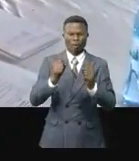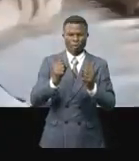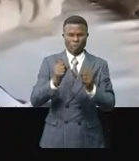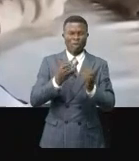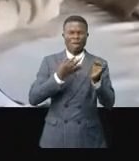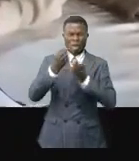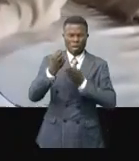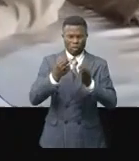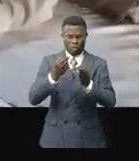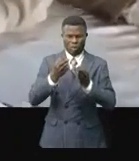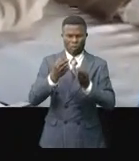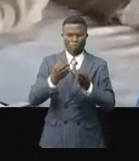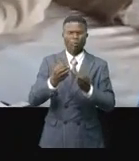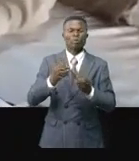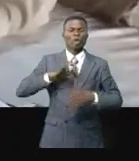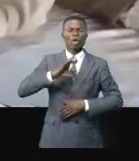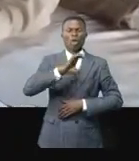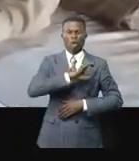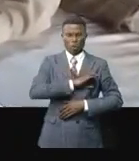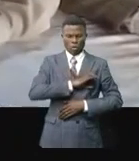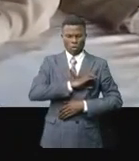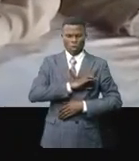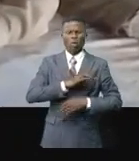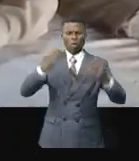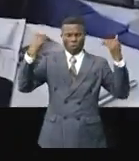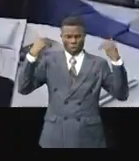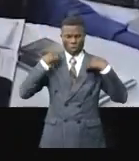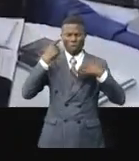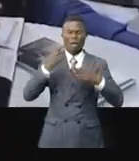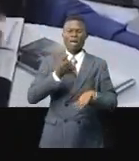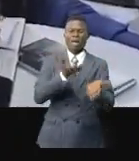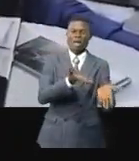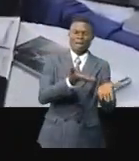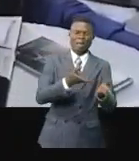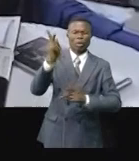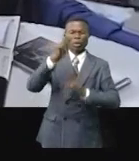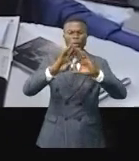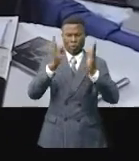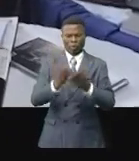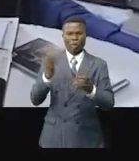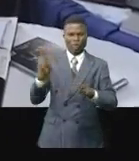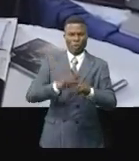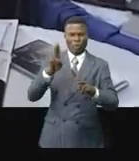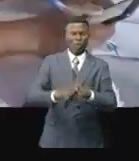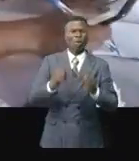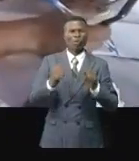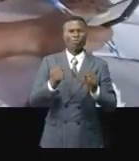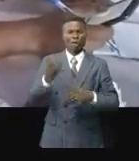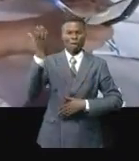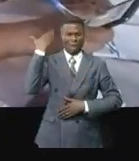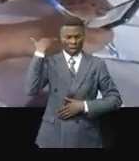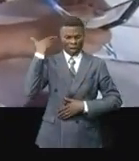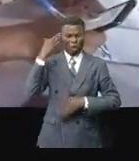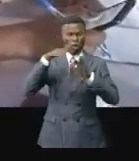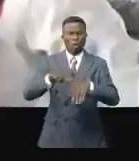souligné que ce comité de gestion installé va amener la population riveraine à l'utilisation efficiente de l'eau de la